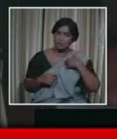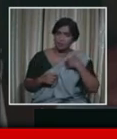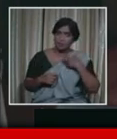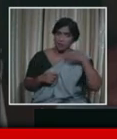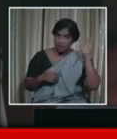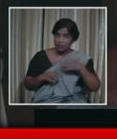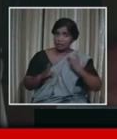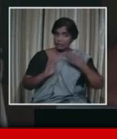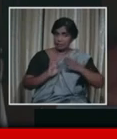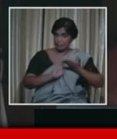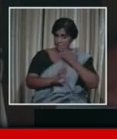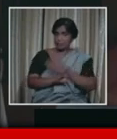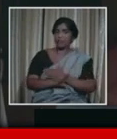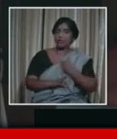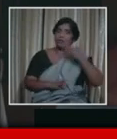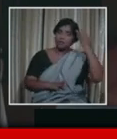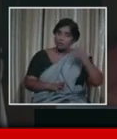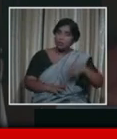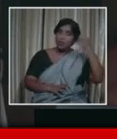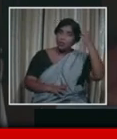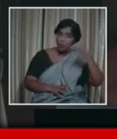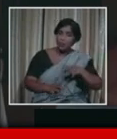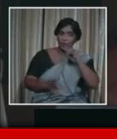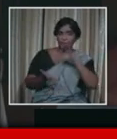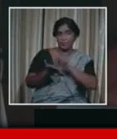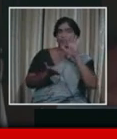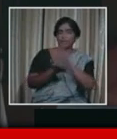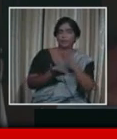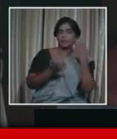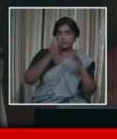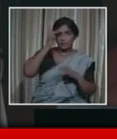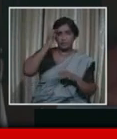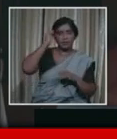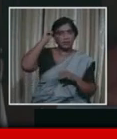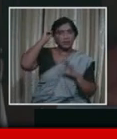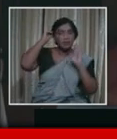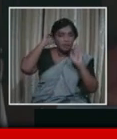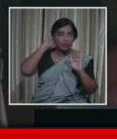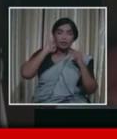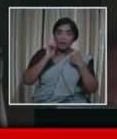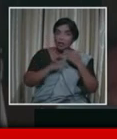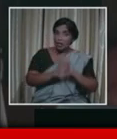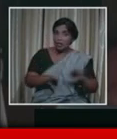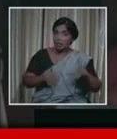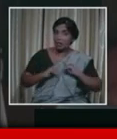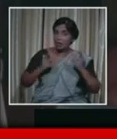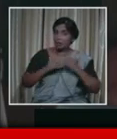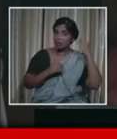ඉන්දිස්සෙල්ල දවසේ ඉඳලම මම මැරෙන දවස නිශ්චය කරලා ඉවරයි කියලා නමුත් මගේ දරුවන්ගේ අනාගතය